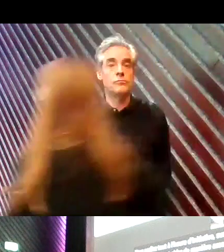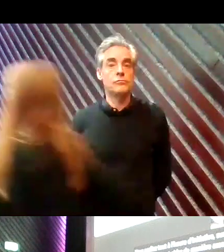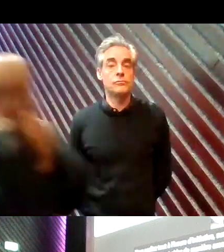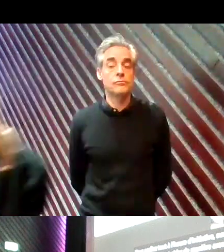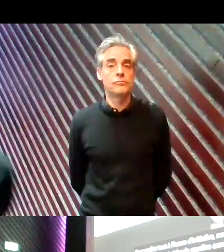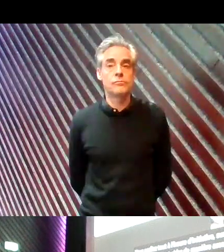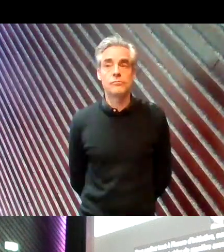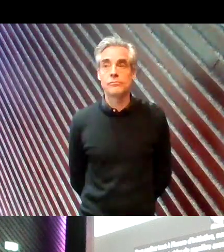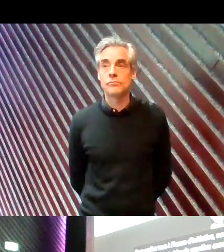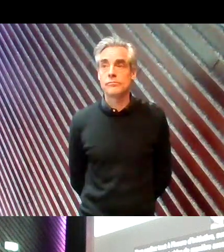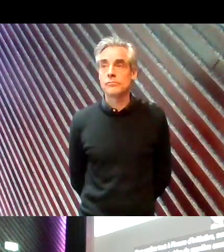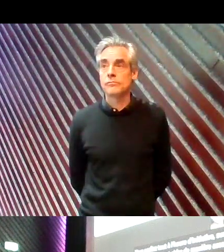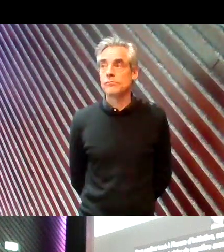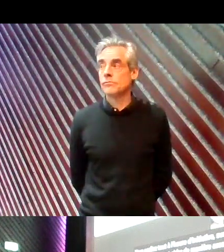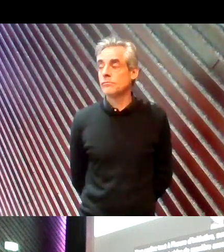Oui,